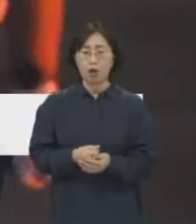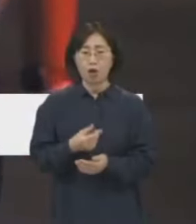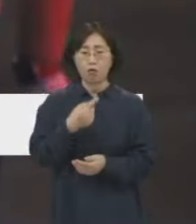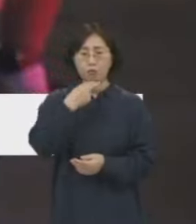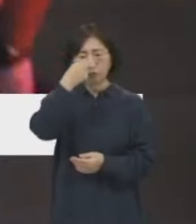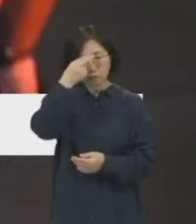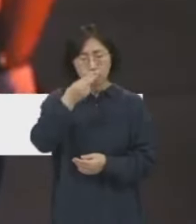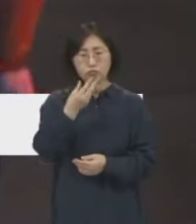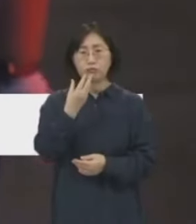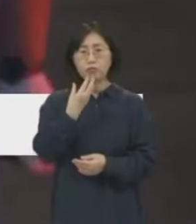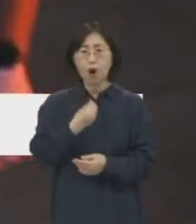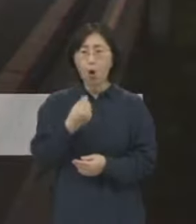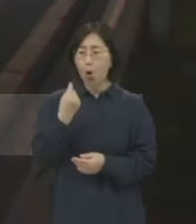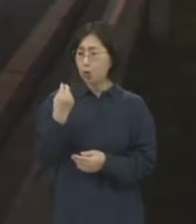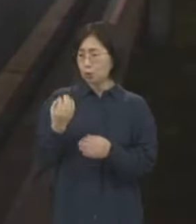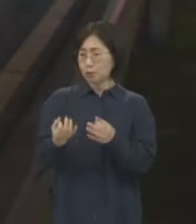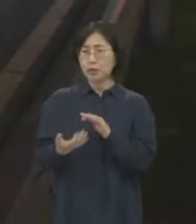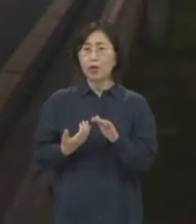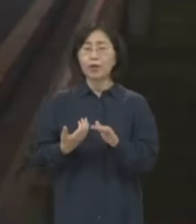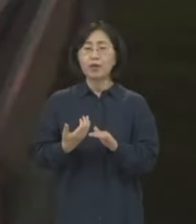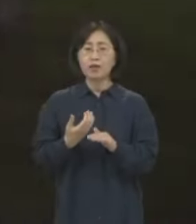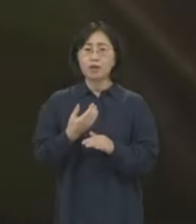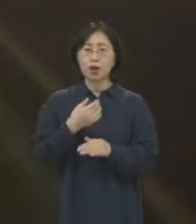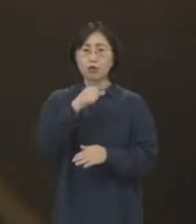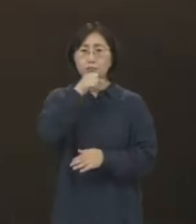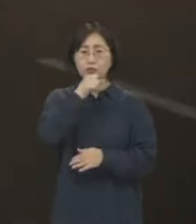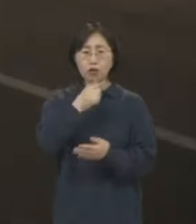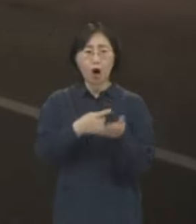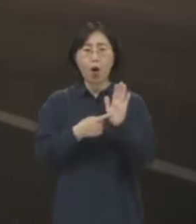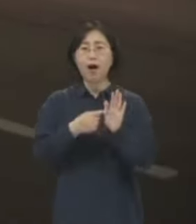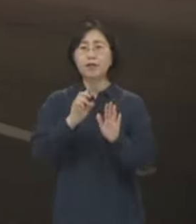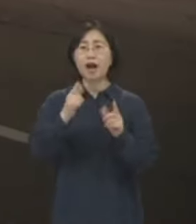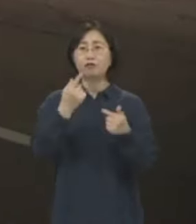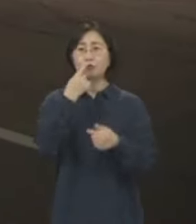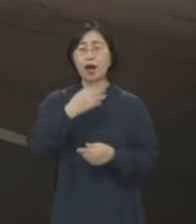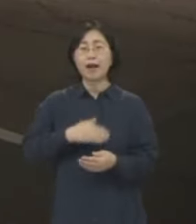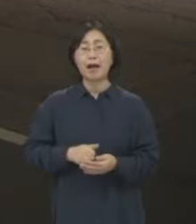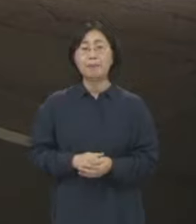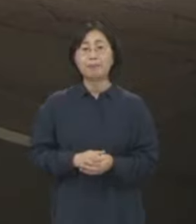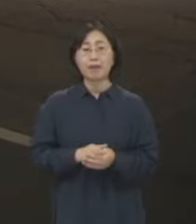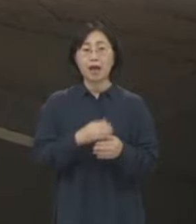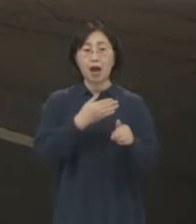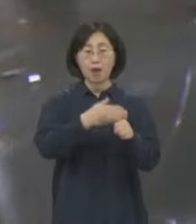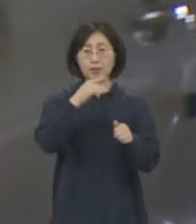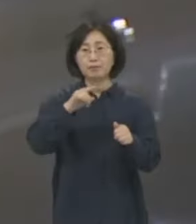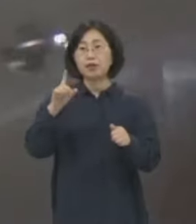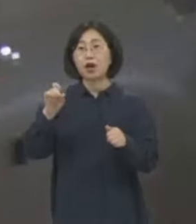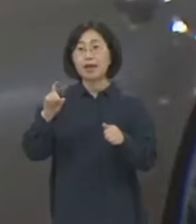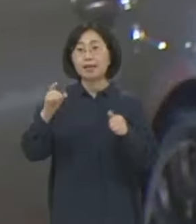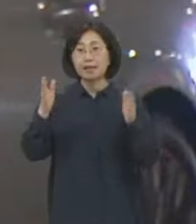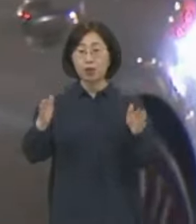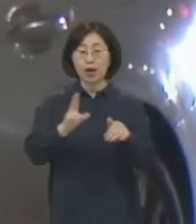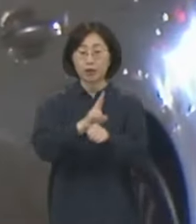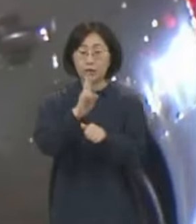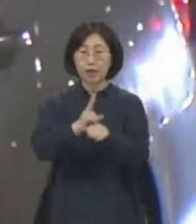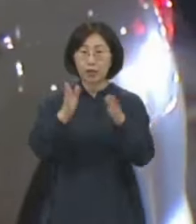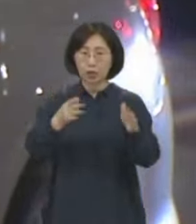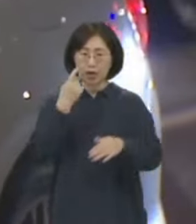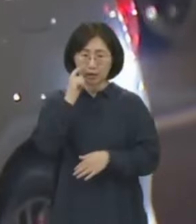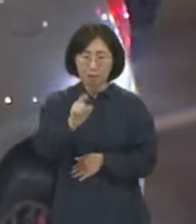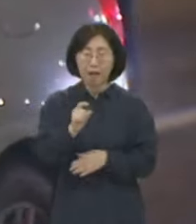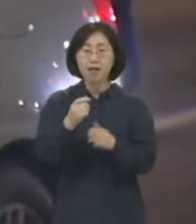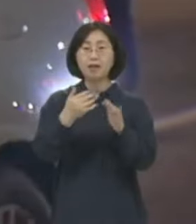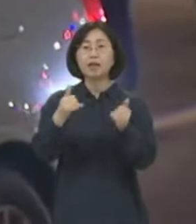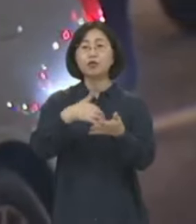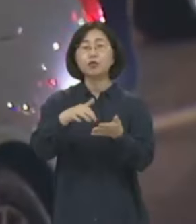안 나올 뿐. 천안 주요 번화가에서 밤 9시부터 11시까지 2시간 동안 적발된 음주운전자는 모두